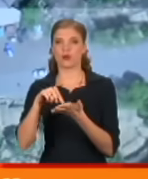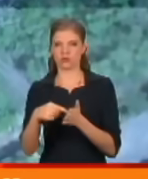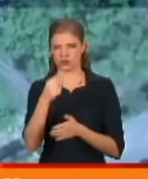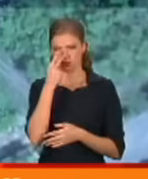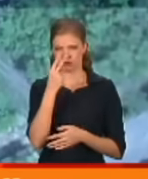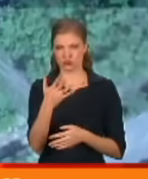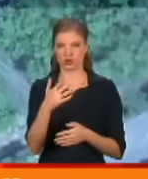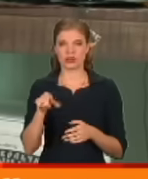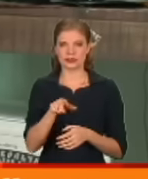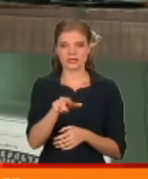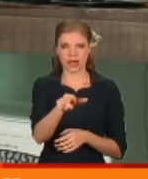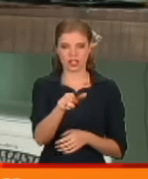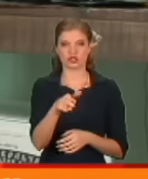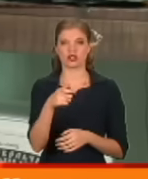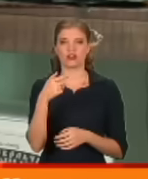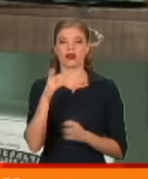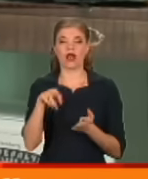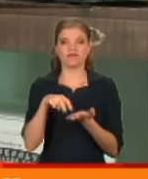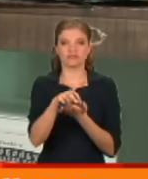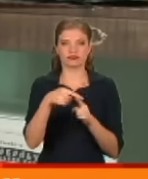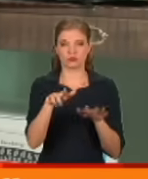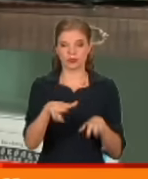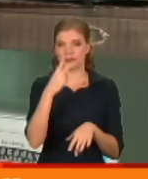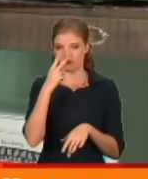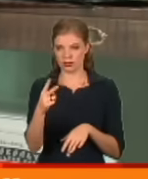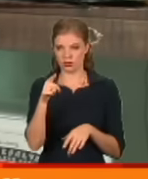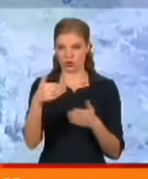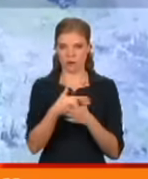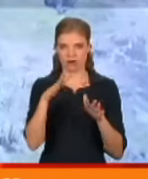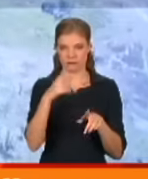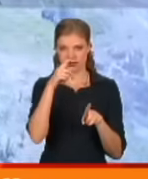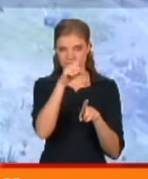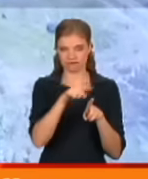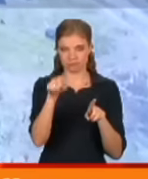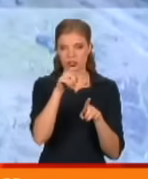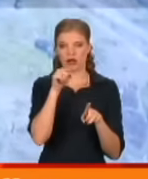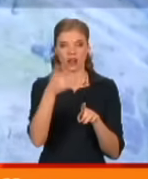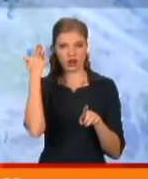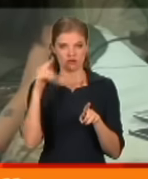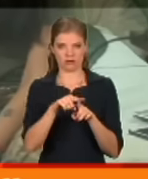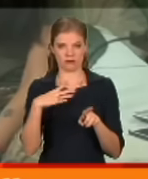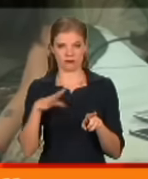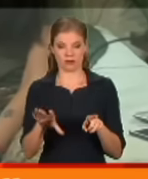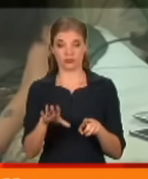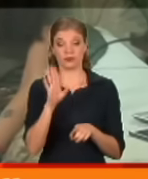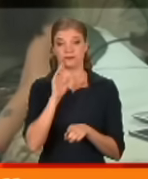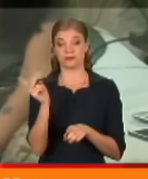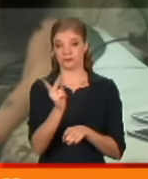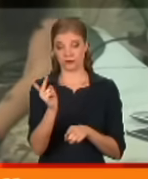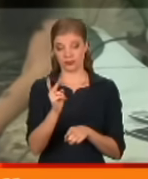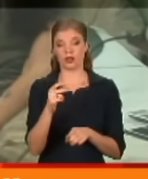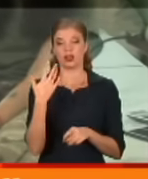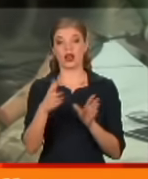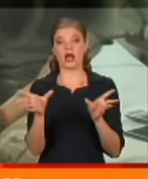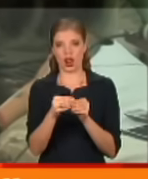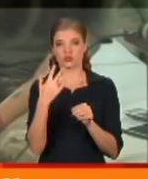Видно стежки підходу на цю позицію. І видно, от, кстати, нова позиція, якої, в принципі, не було раніше. Аліна і Дмитро разом